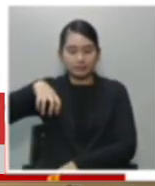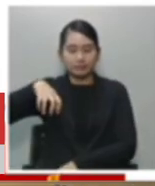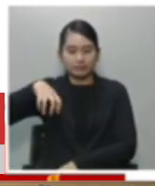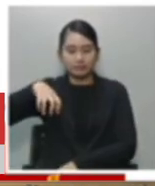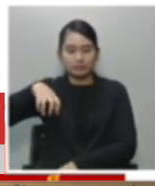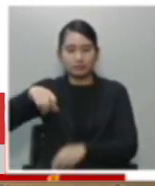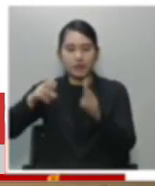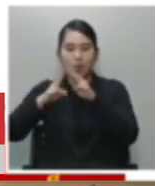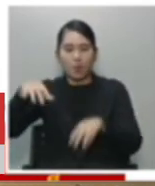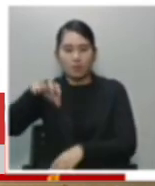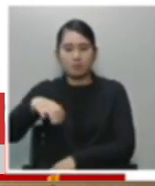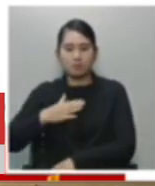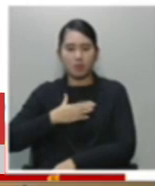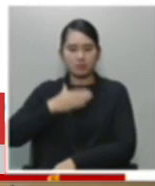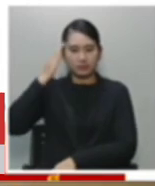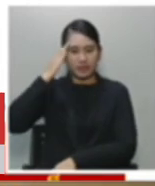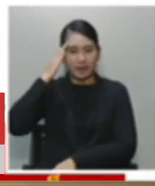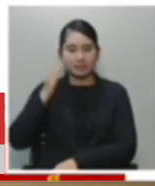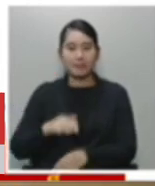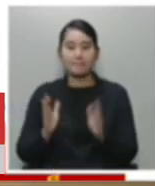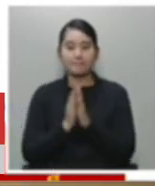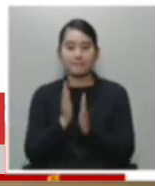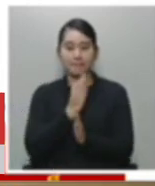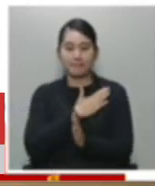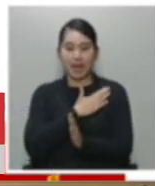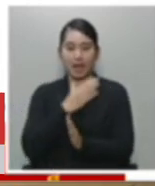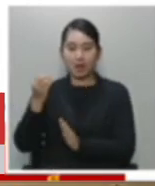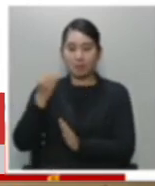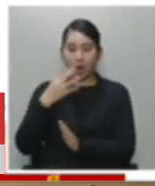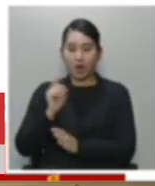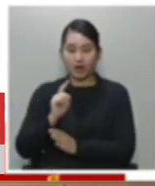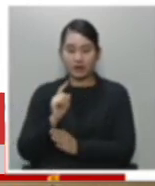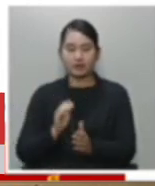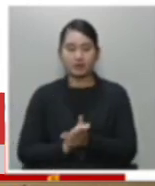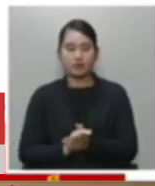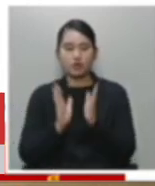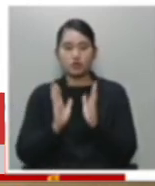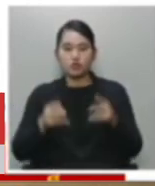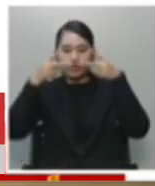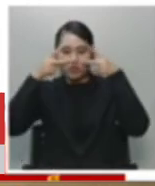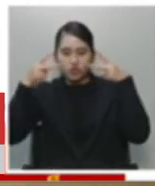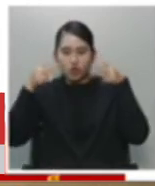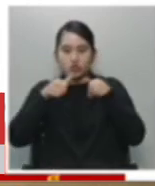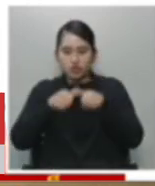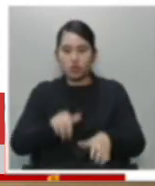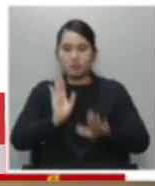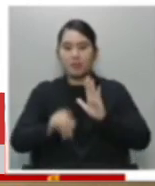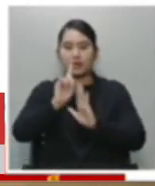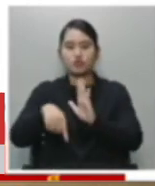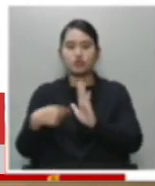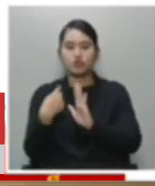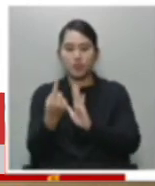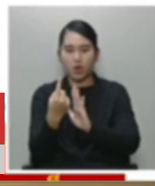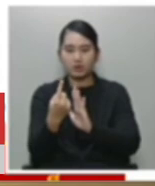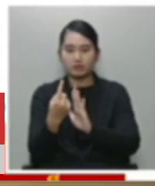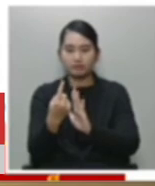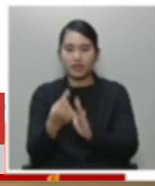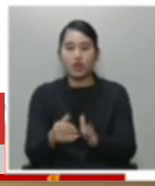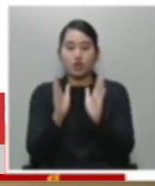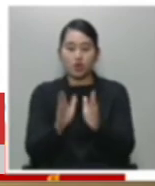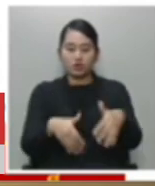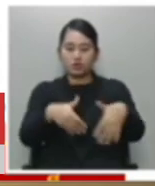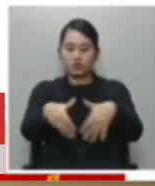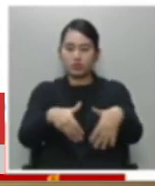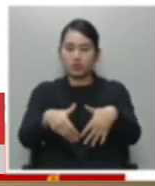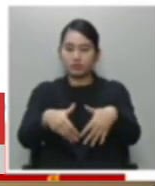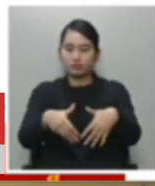รงจุดนี้ผมทราบจากพระลูกวัดว่าคนร้ายอยู่ในวัดประมาณ60นาทีไล่ยิงชาวบ้านที่